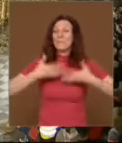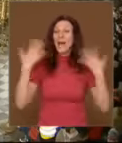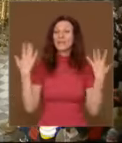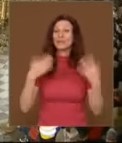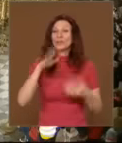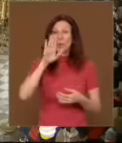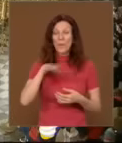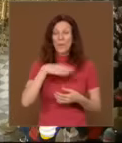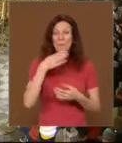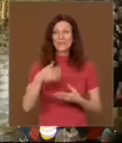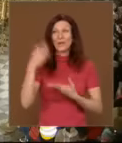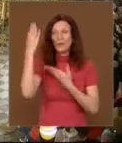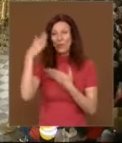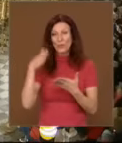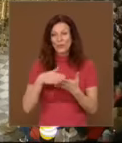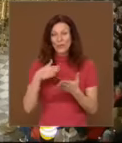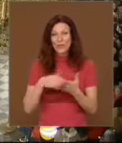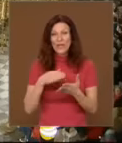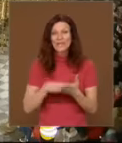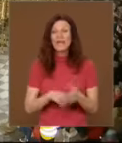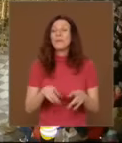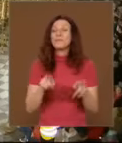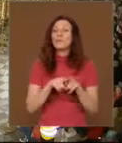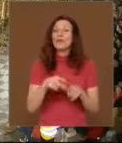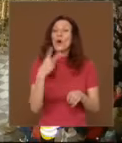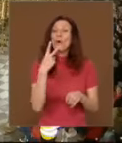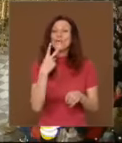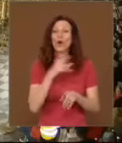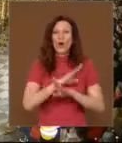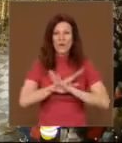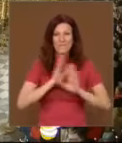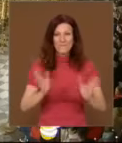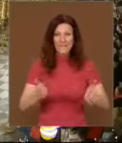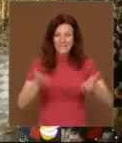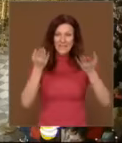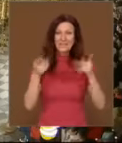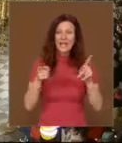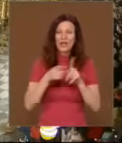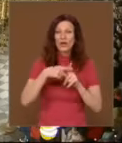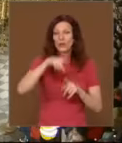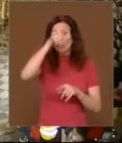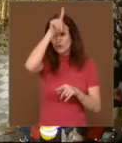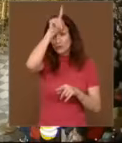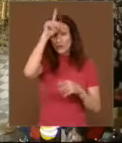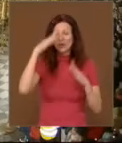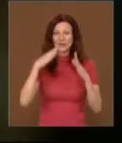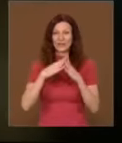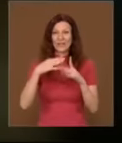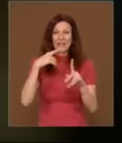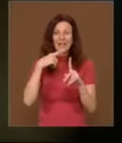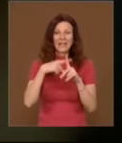пасхално богослужение за така нареченото Второ Възкресение от столичния митрополитски катедрален